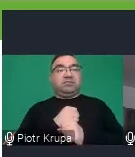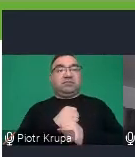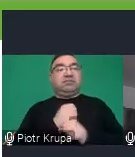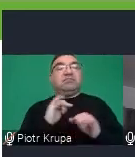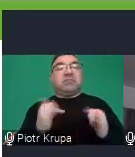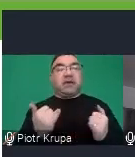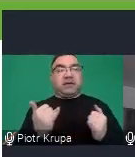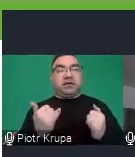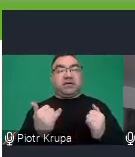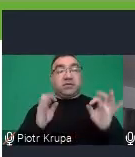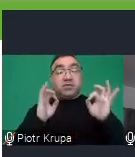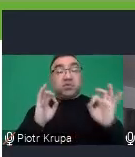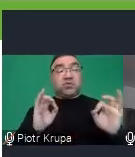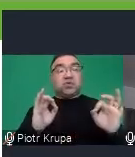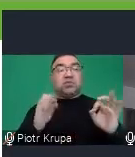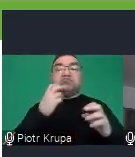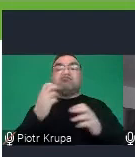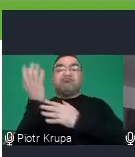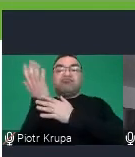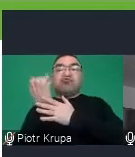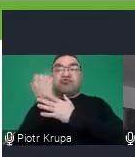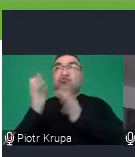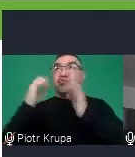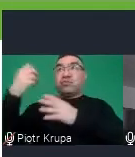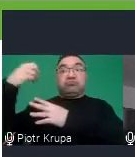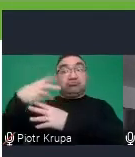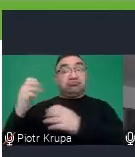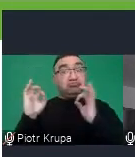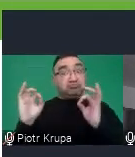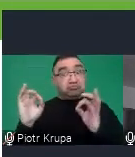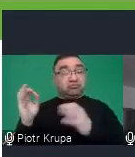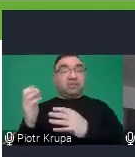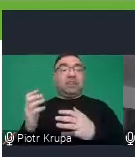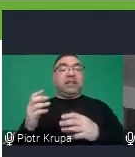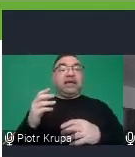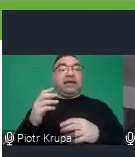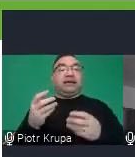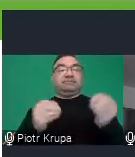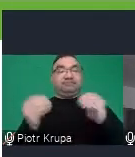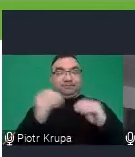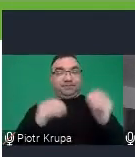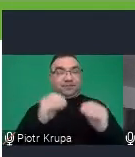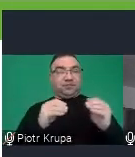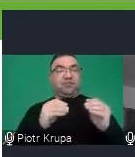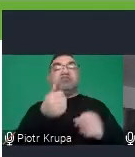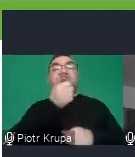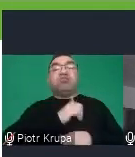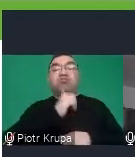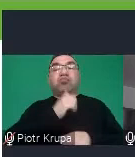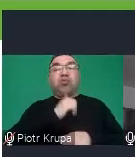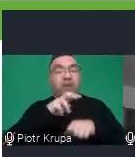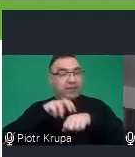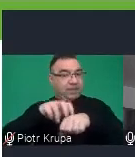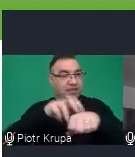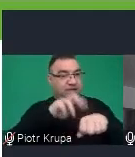kiedy będzie odpowiednie natężenie promieniowania słonecznego. Tak jak już wcześniej wspomniałem, instalacja ta jest instalacją pilotażową i badawczą,